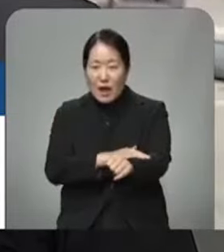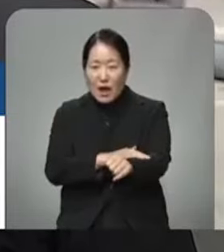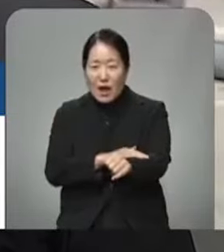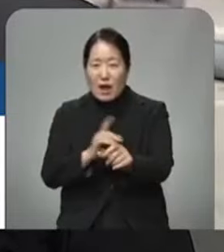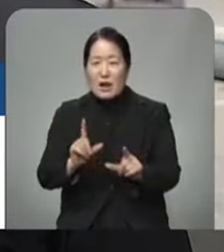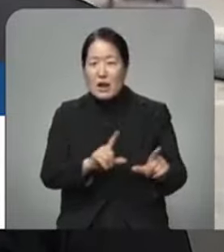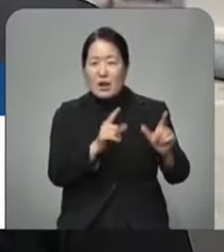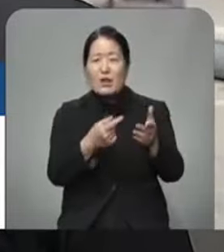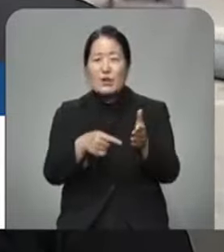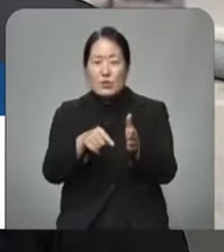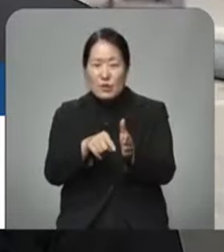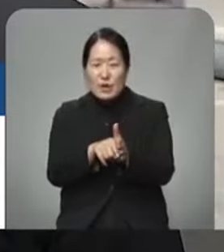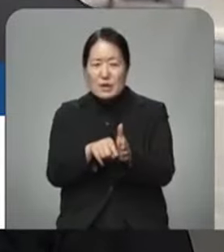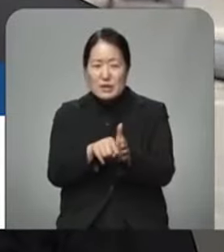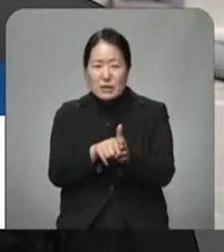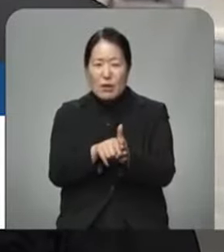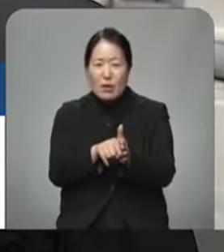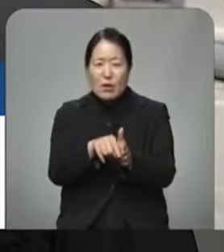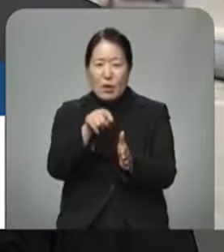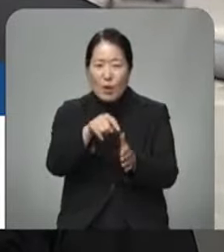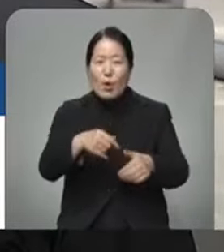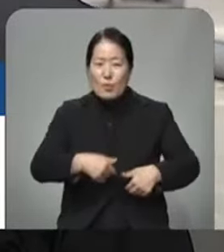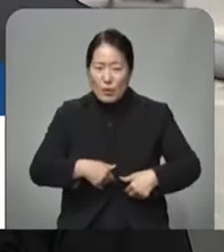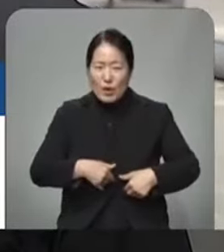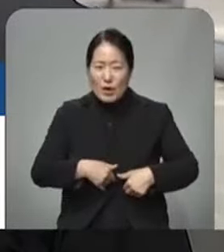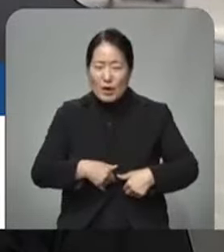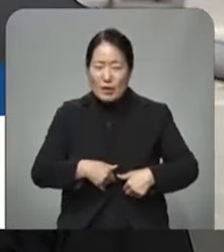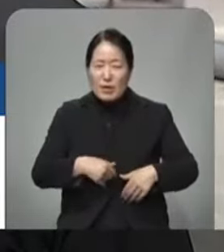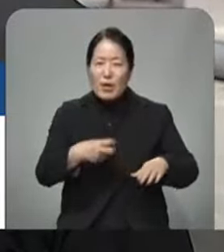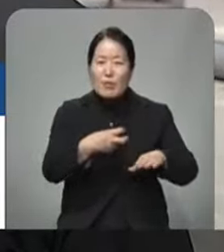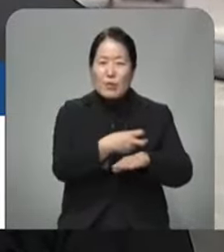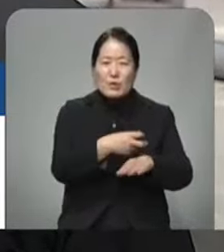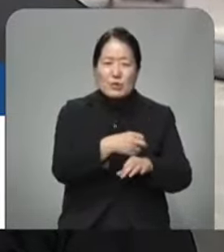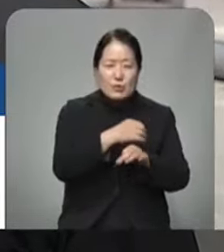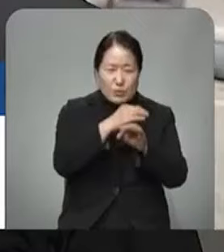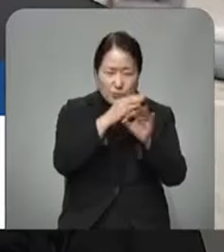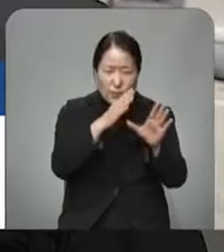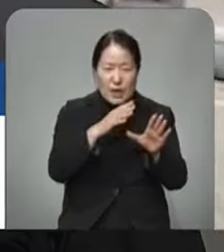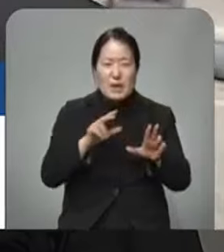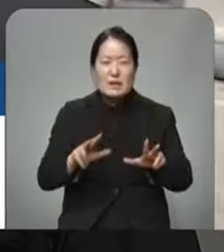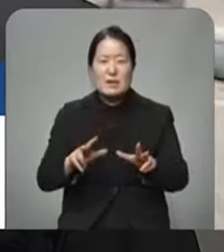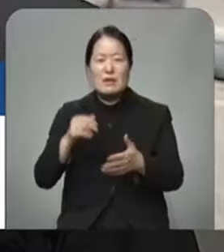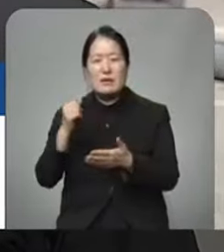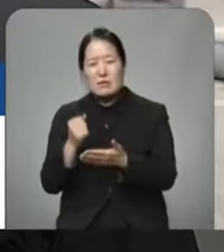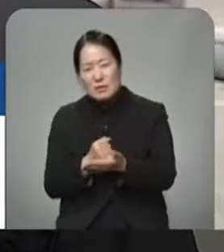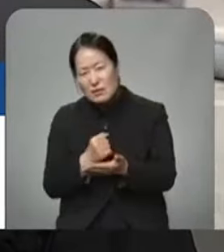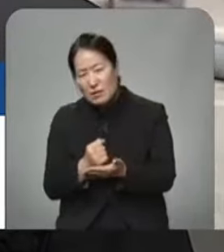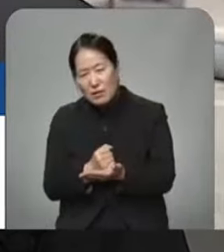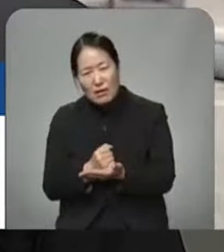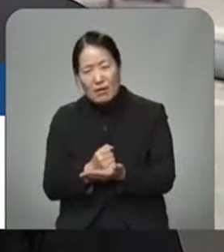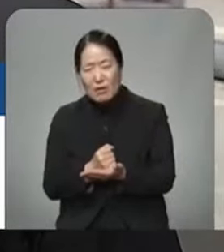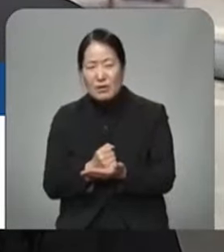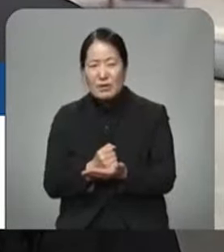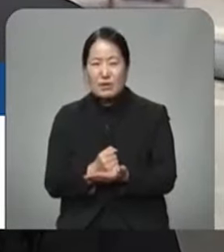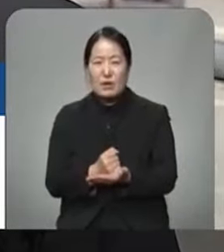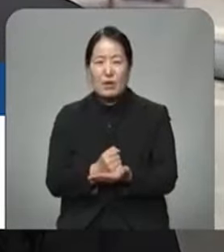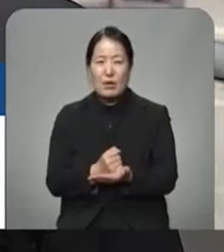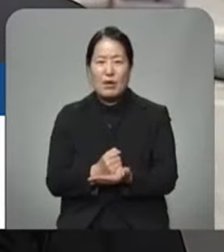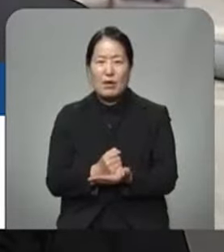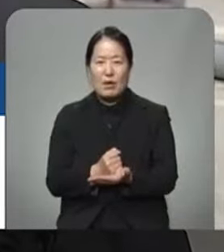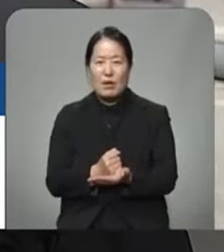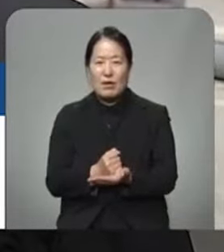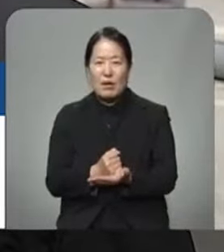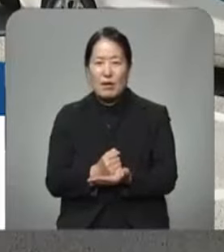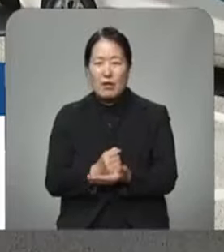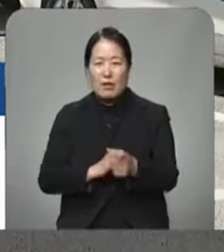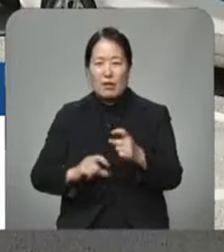누리라고 얘기하는 거로 알고 있는데 지금 그거마저도 안 되다 보니까 이제는 이